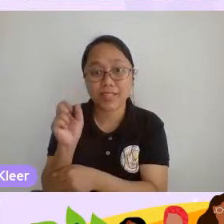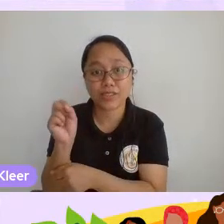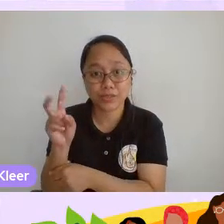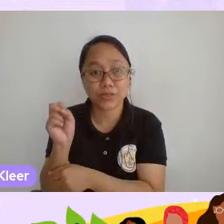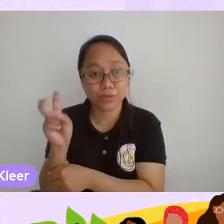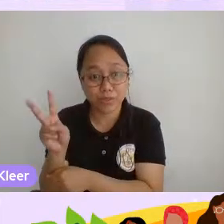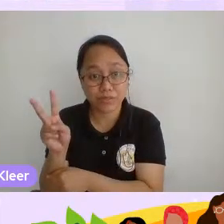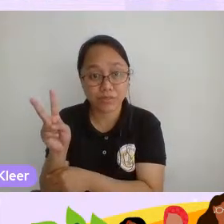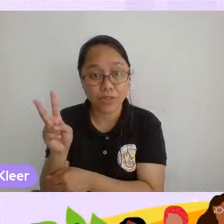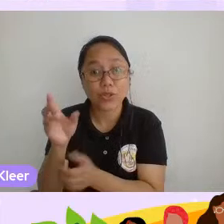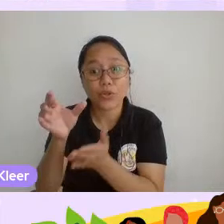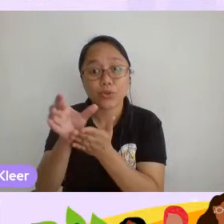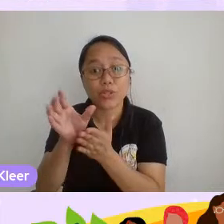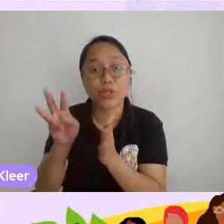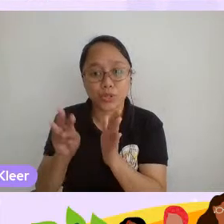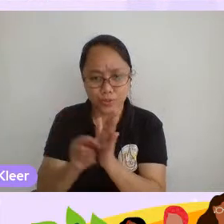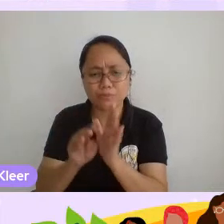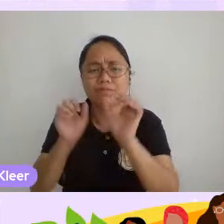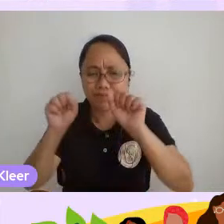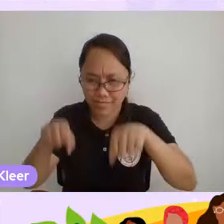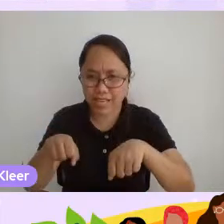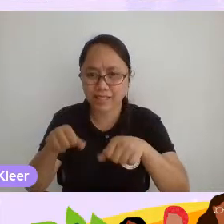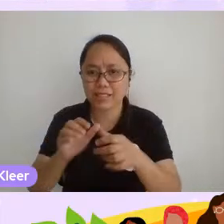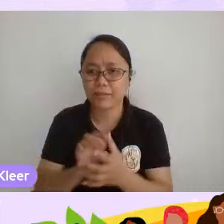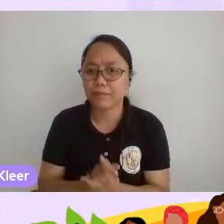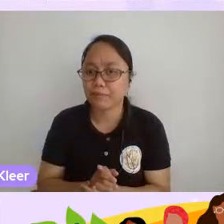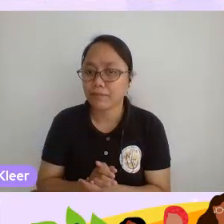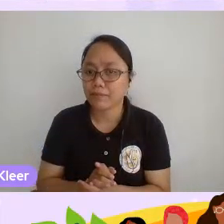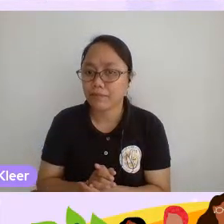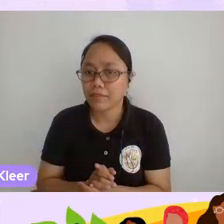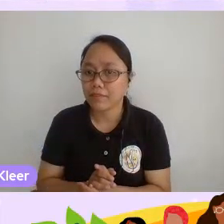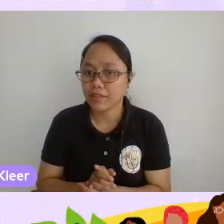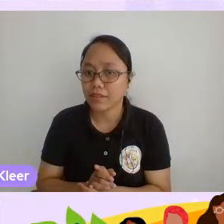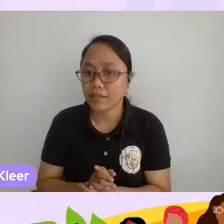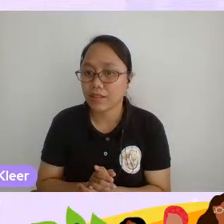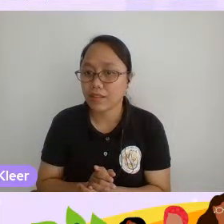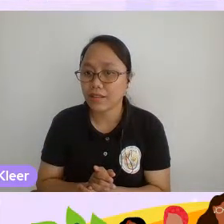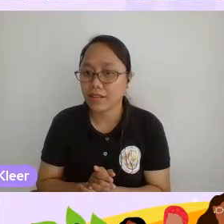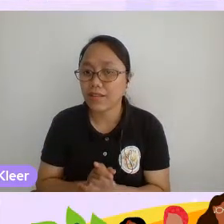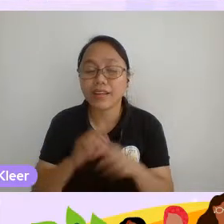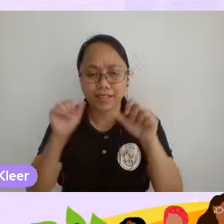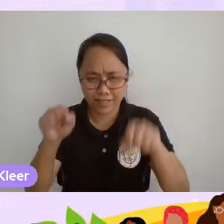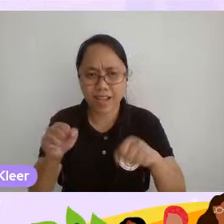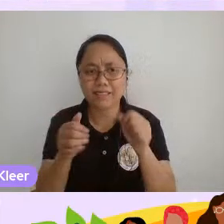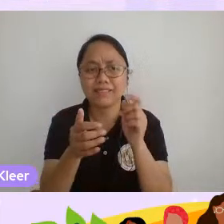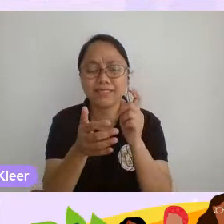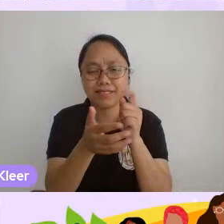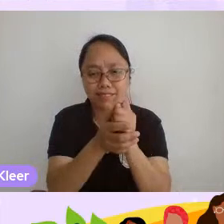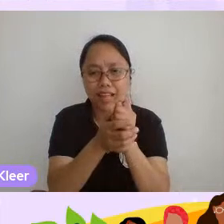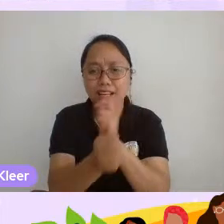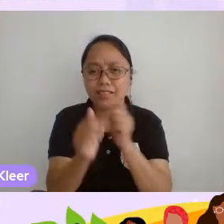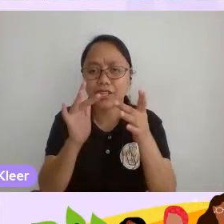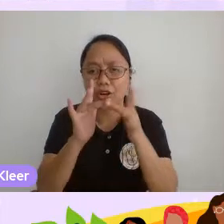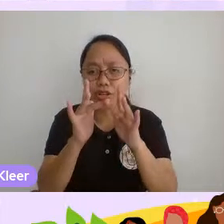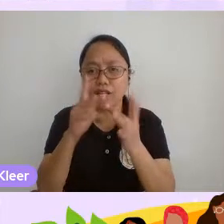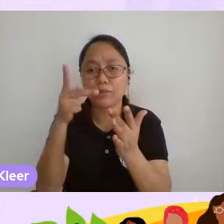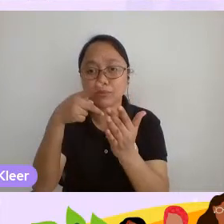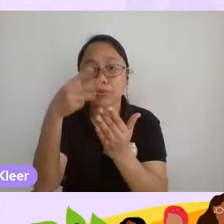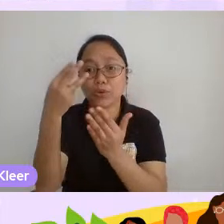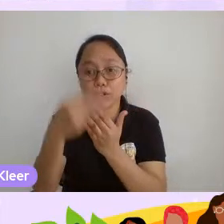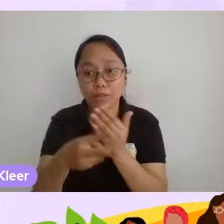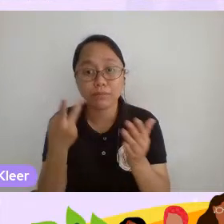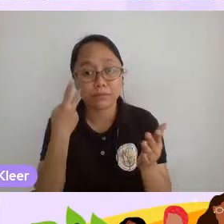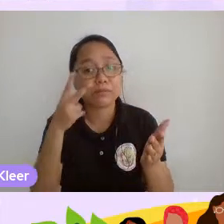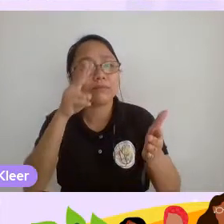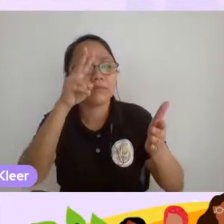po, pwede naman po tayo. At yung MOOCs po tayo ng TESDA online program, kahit sino po pwede mag-take noon, pwede